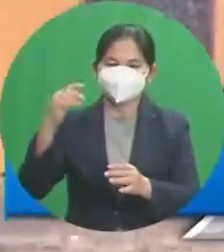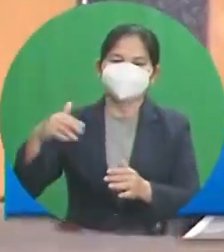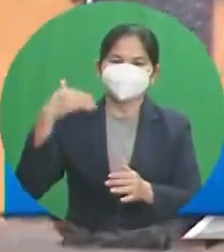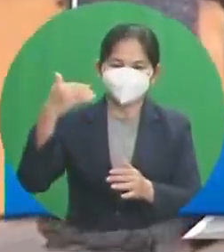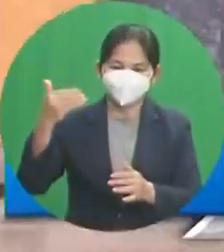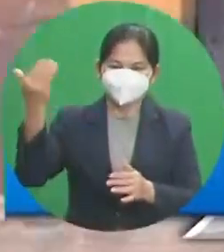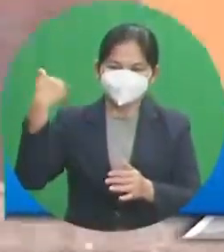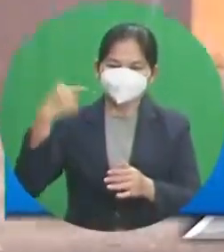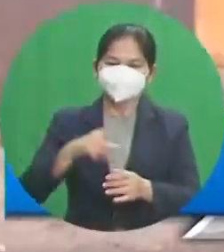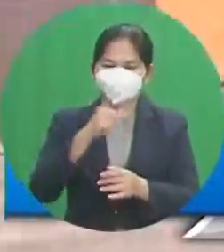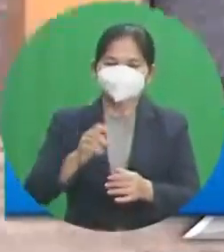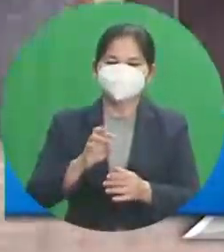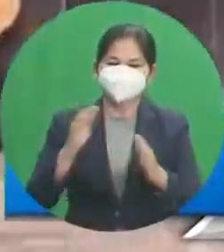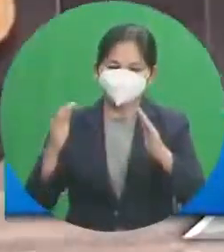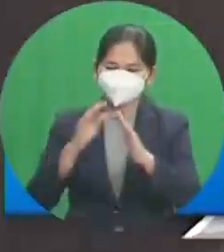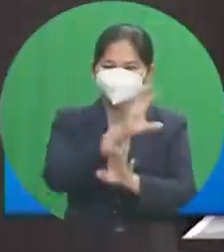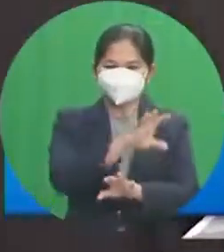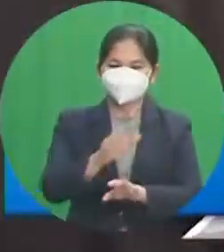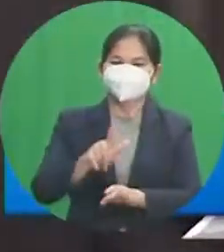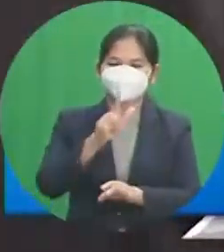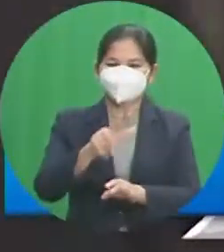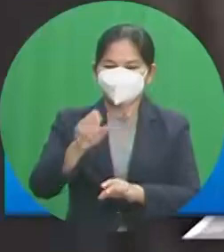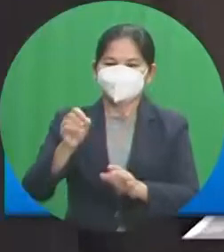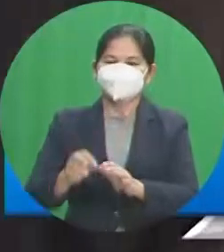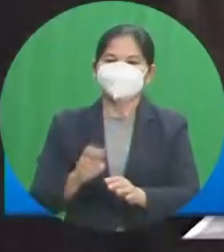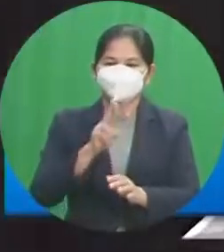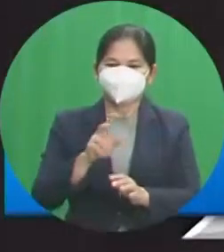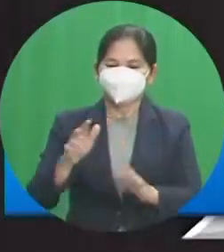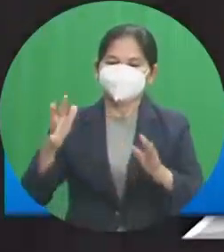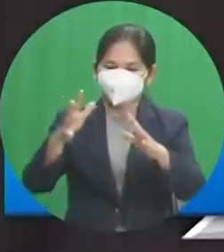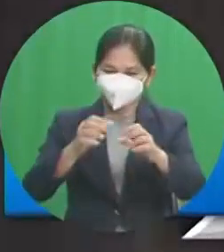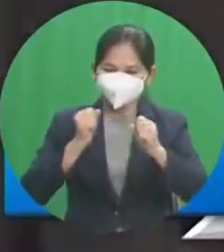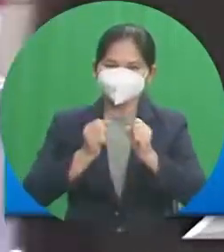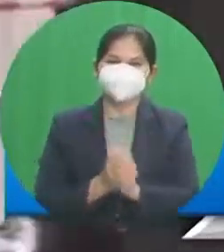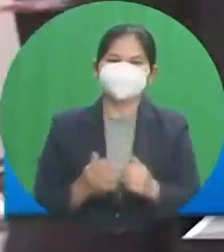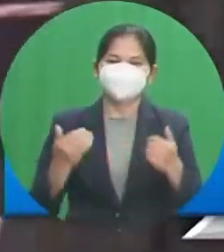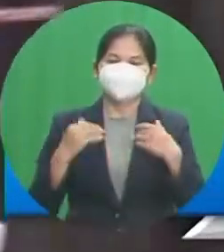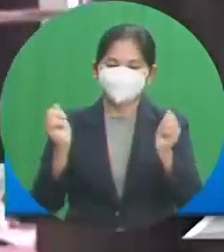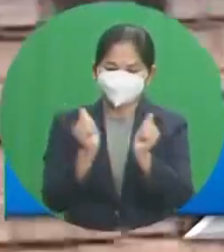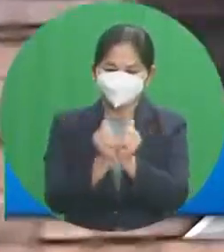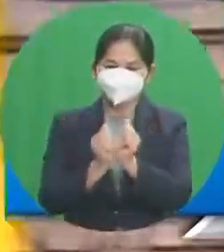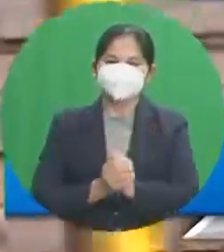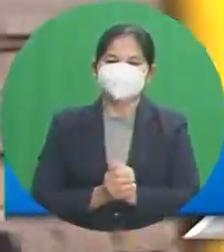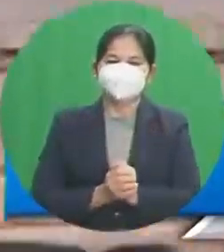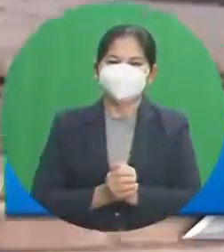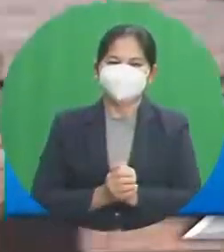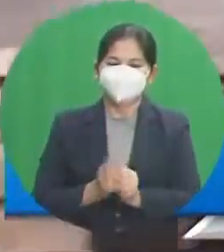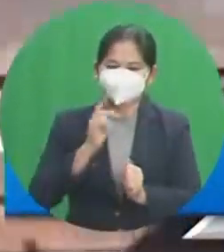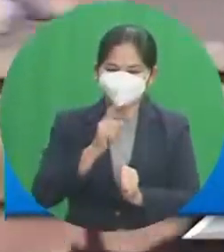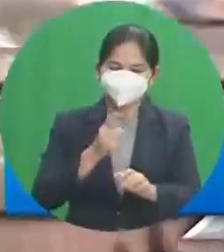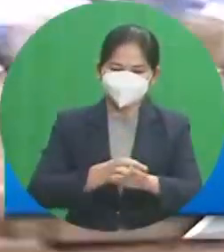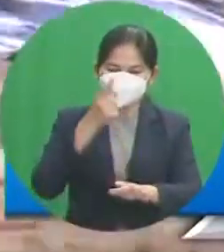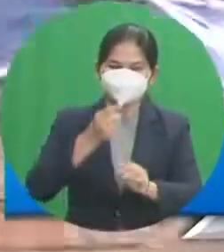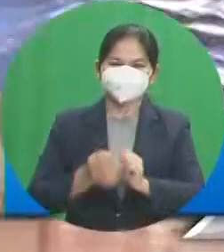ននៅក្នុងខេត្តហ្វាសូឡូណាតែលក្រោយពីស៊ូម៉ាត្រូវបានចាប់ខ្លួនដាក់ពន្ធនាគារពីបទប្រមាថតុលា